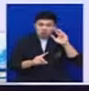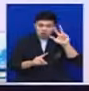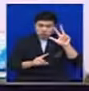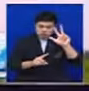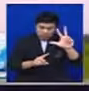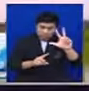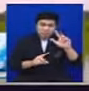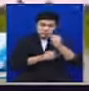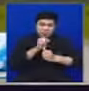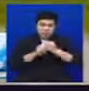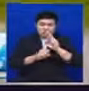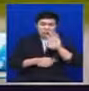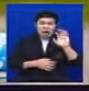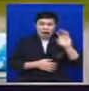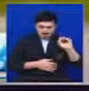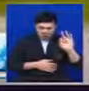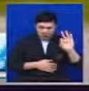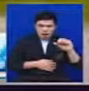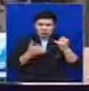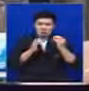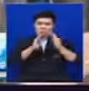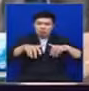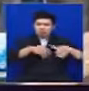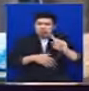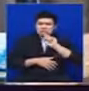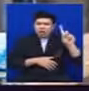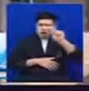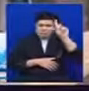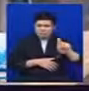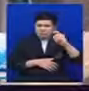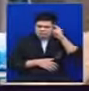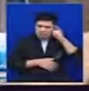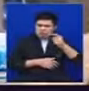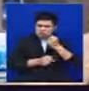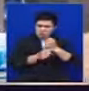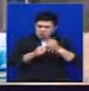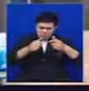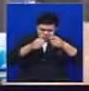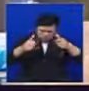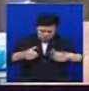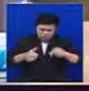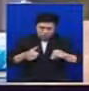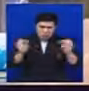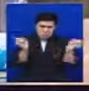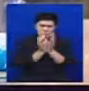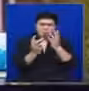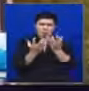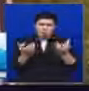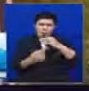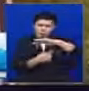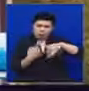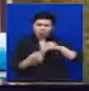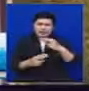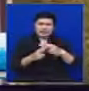เพื่อแจ้งการเดินหน้าโครงการชาวบ้านจึงตั้งคำถามถึงกระบวนการจัดทำรายงานการวิเคราะห์ผลกระทบสิ่งแวดล้อมห